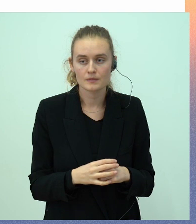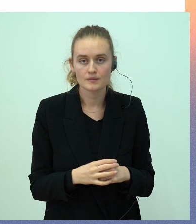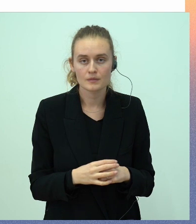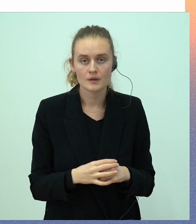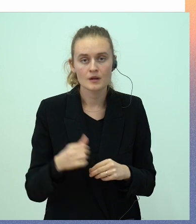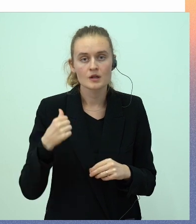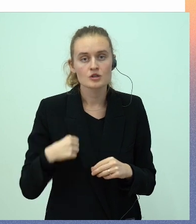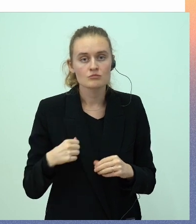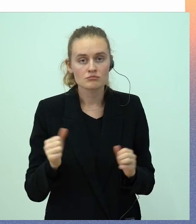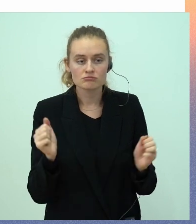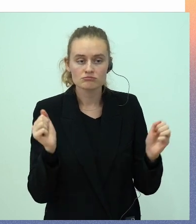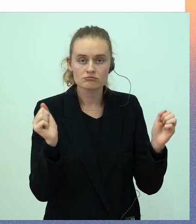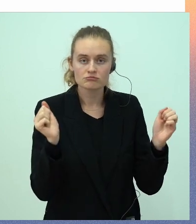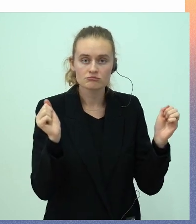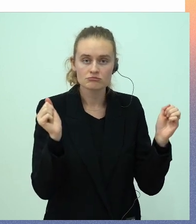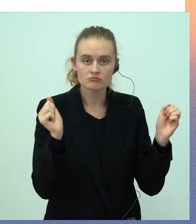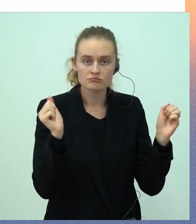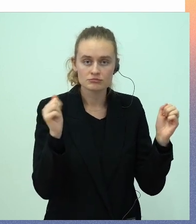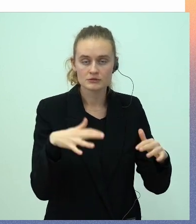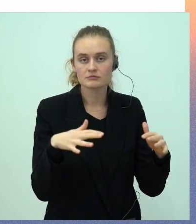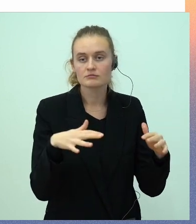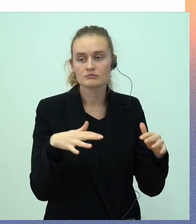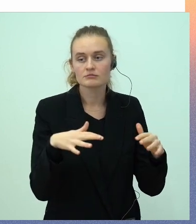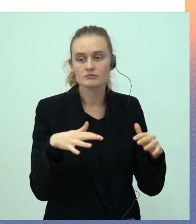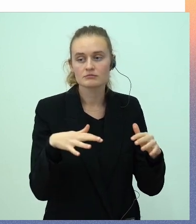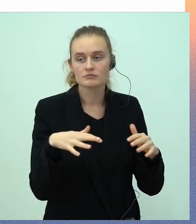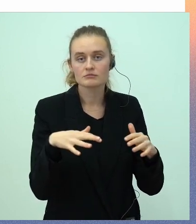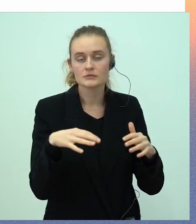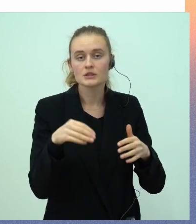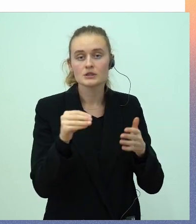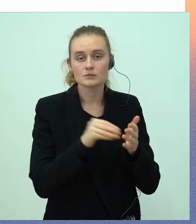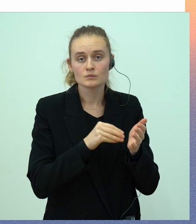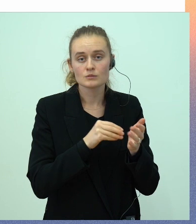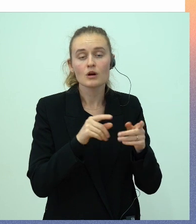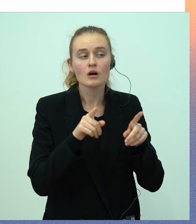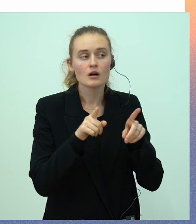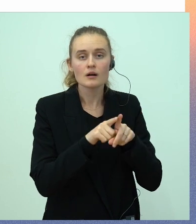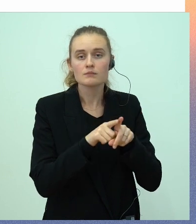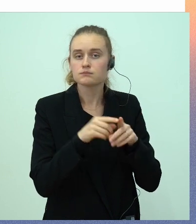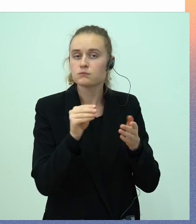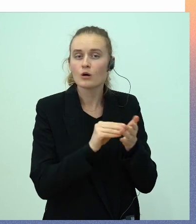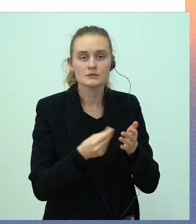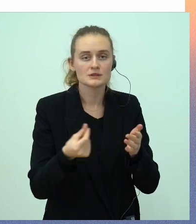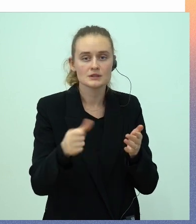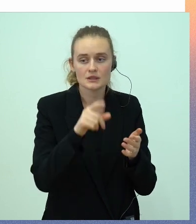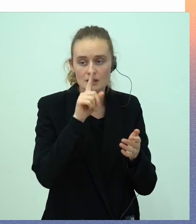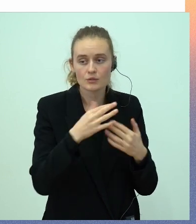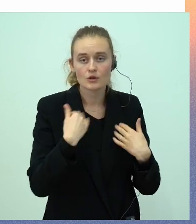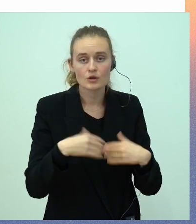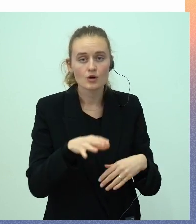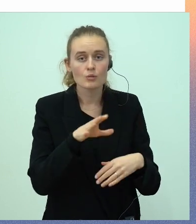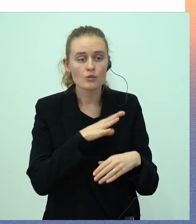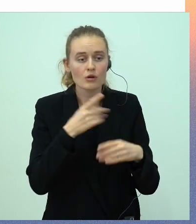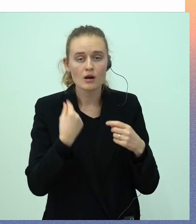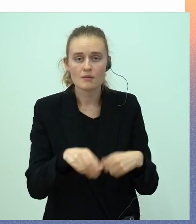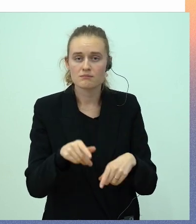Žmonės susibūrė ir dar kartą kartojo, jog daugiau tai niekada neturi pasikartoti, tai kas įvyko kažkada Aušvice